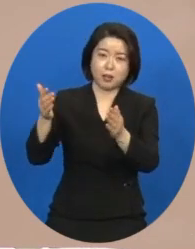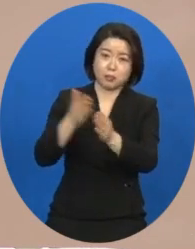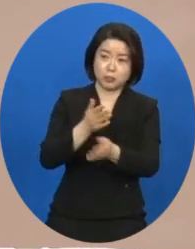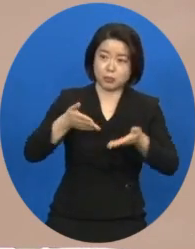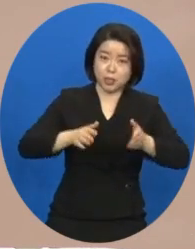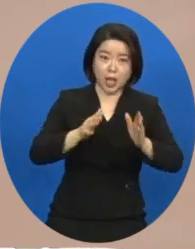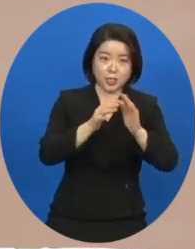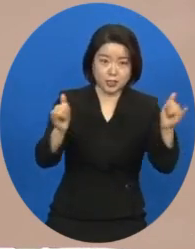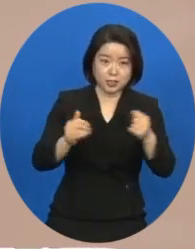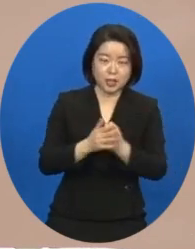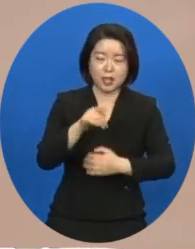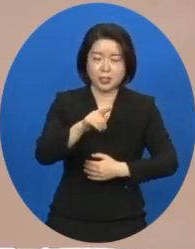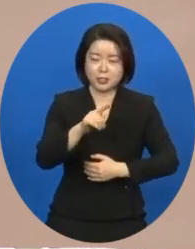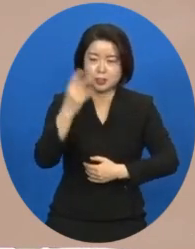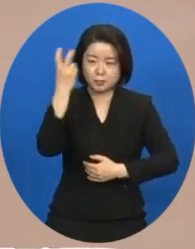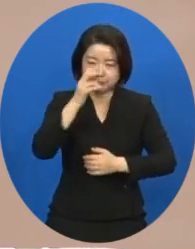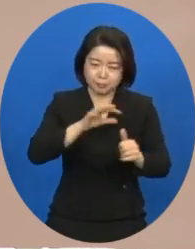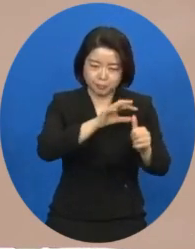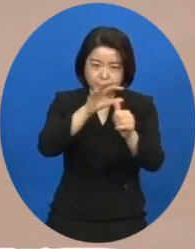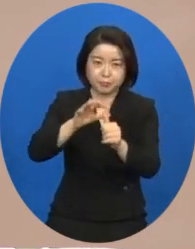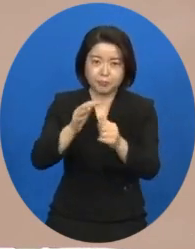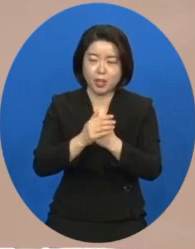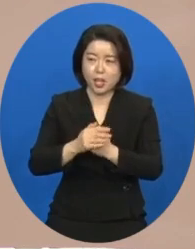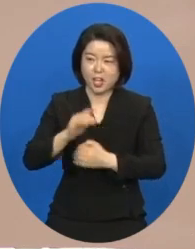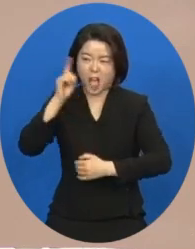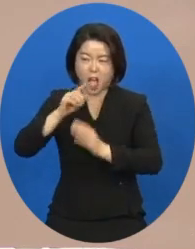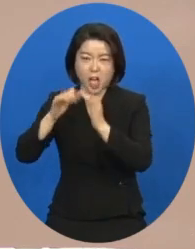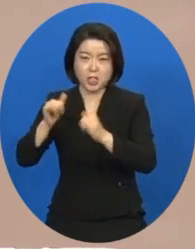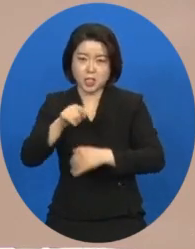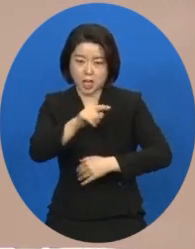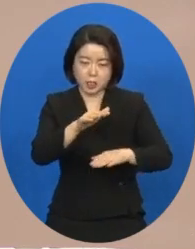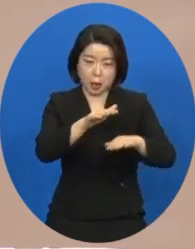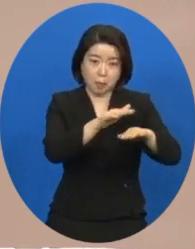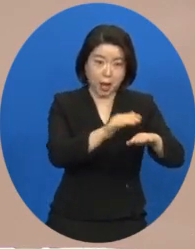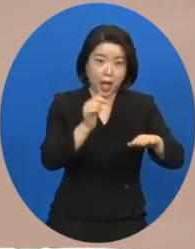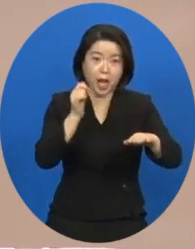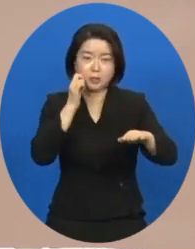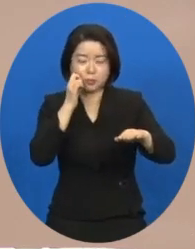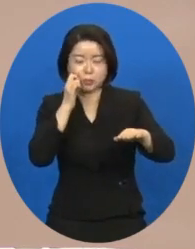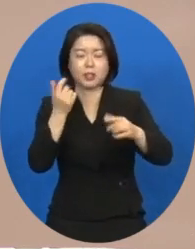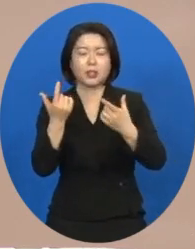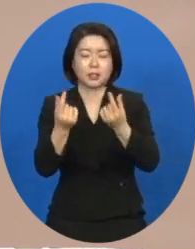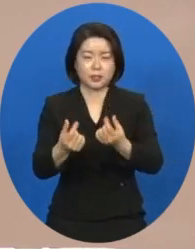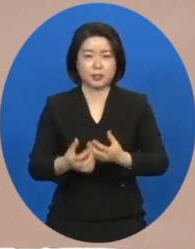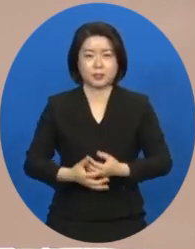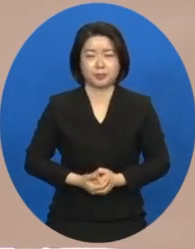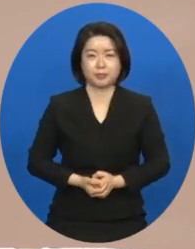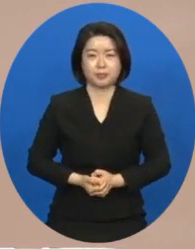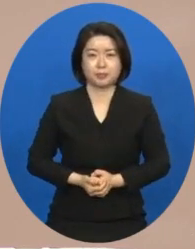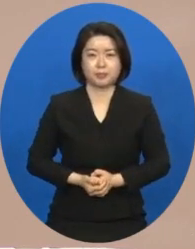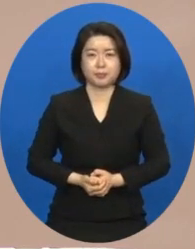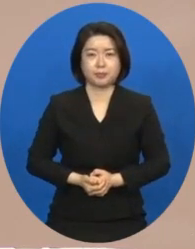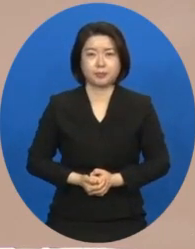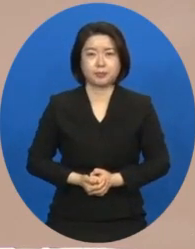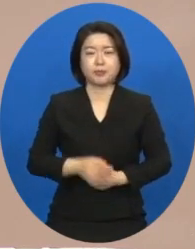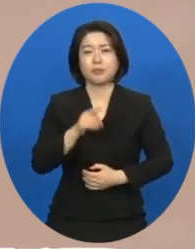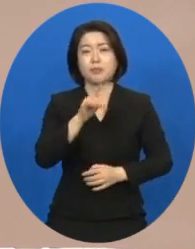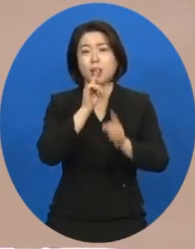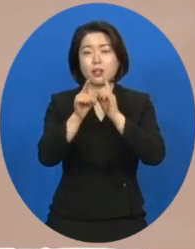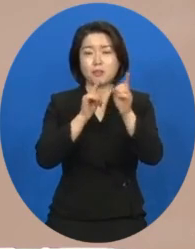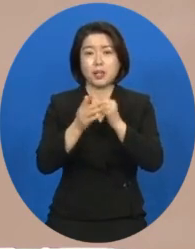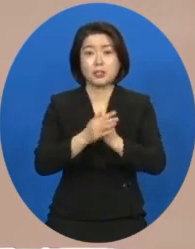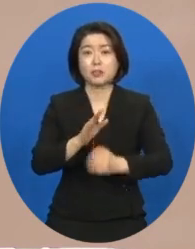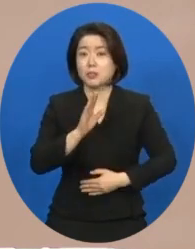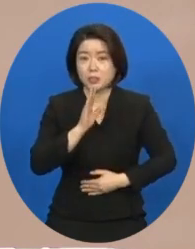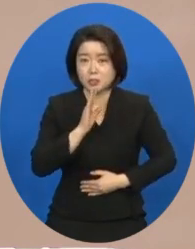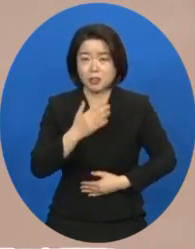자가 그를 지키심에 악한 자가 그를 만지지도 못하느니라. 이 말씀이